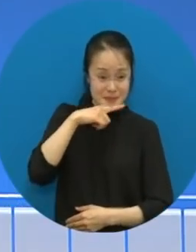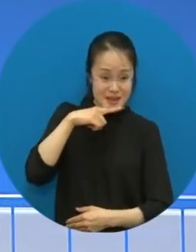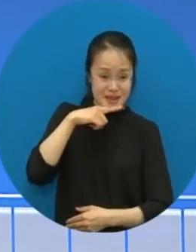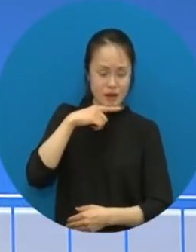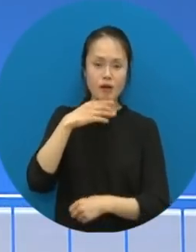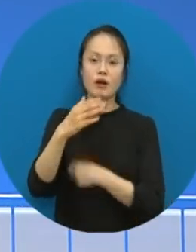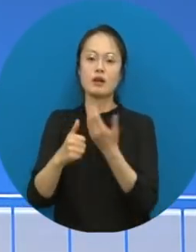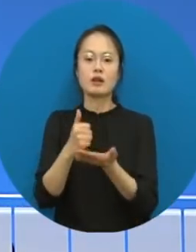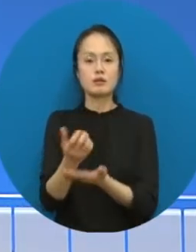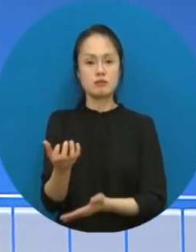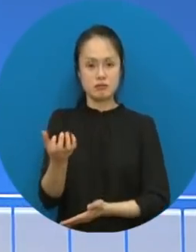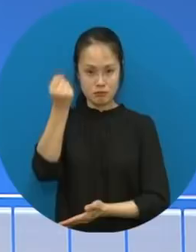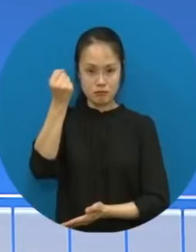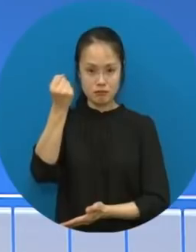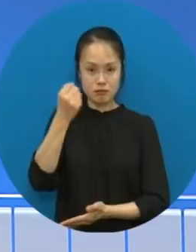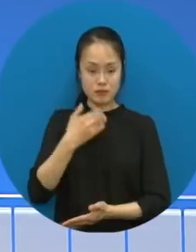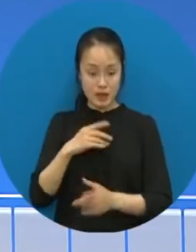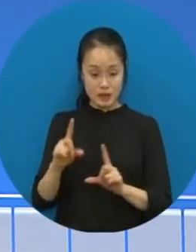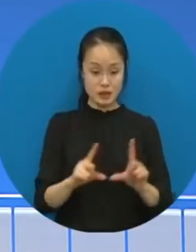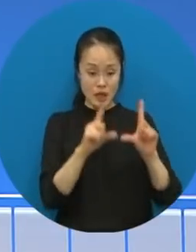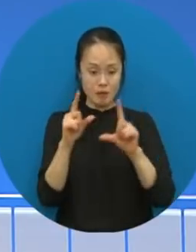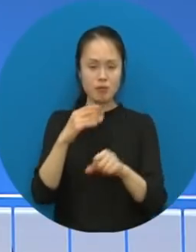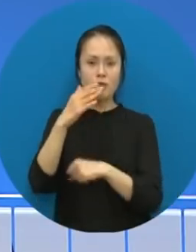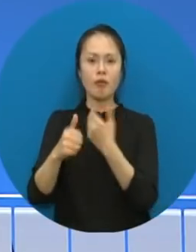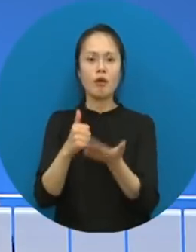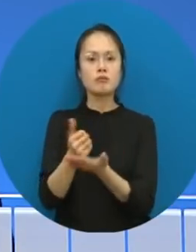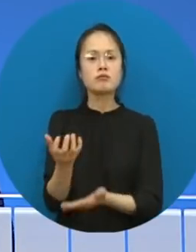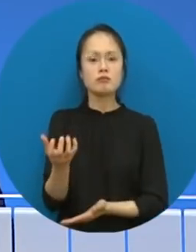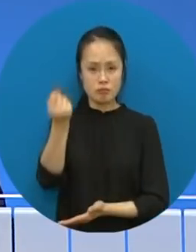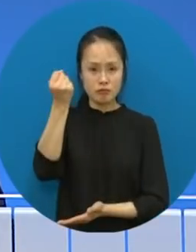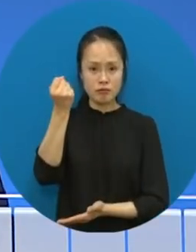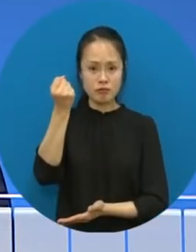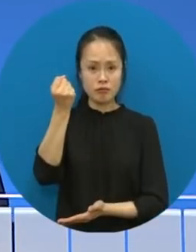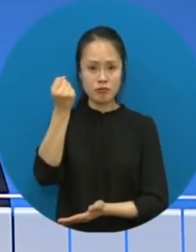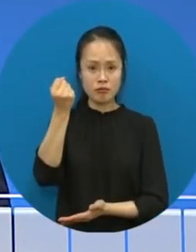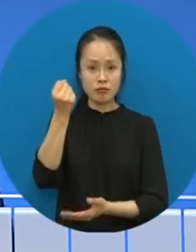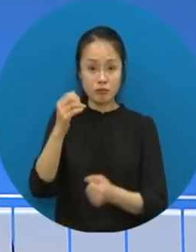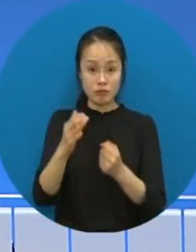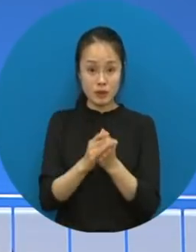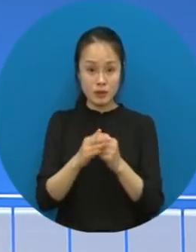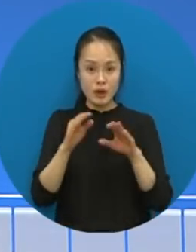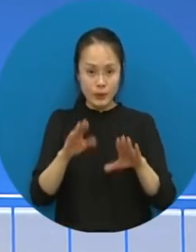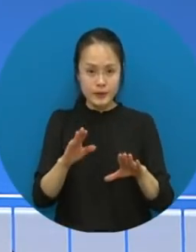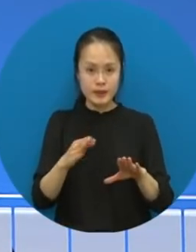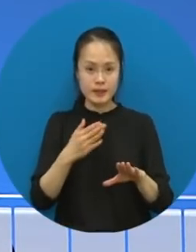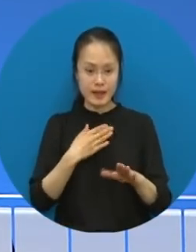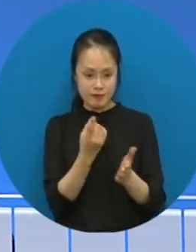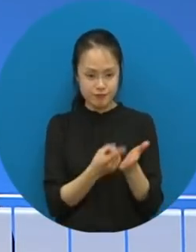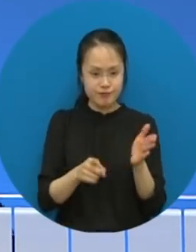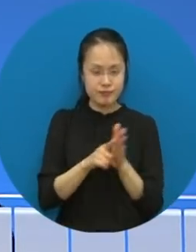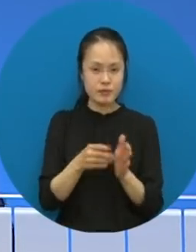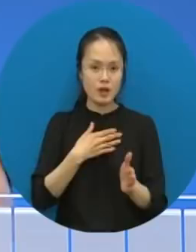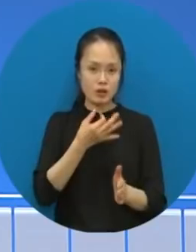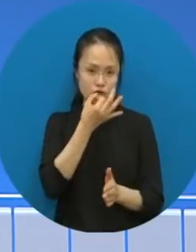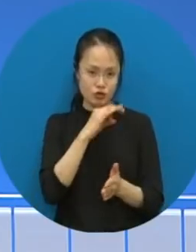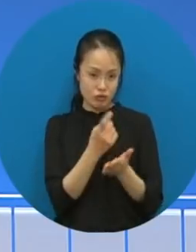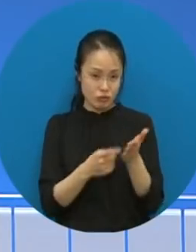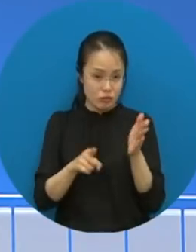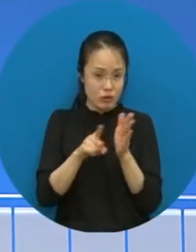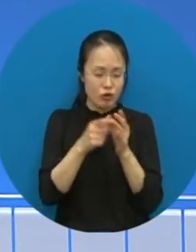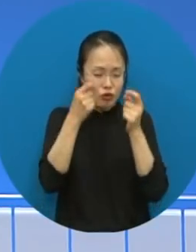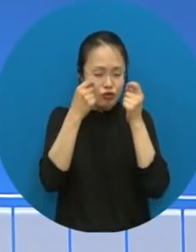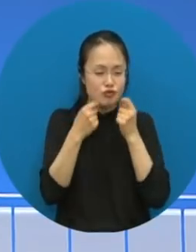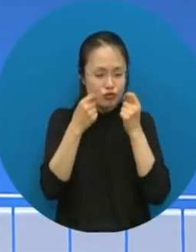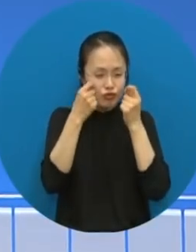하나님 마음대로 사는 겁니다. 그리고 이제는 나를 위해서 울고 나를 위해서 땀 흘렸던 자가 이제는 하나님의 영광을 위하여 울기